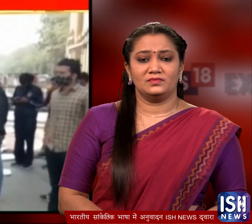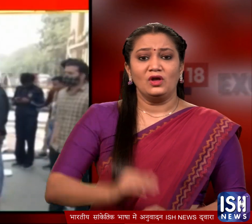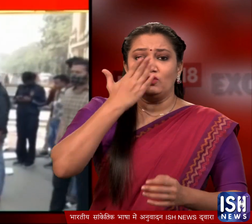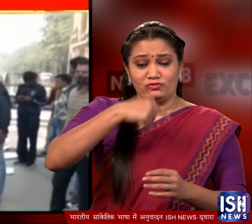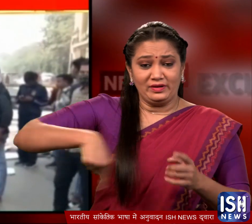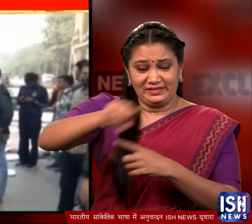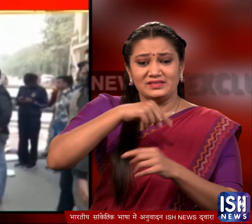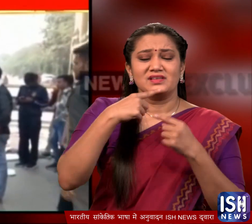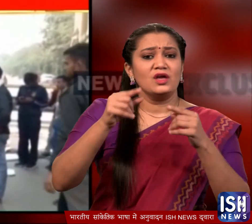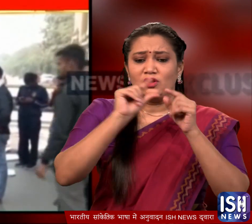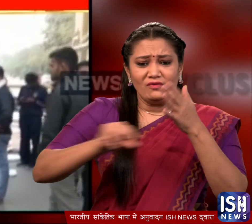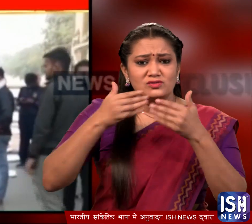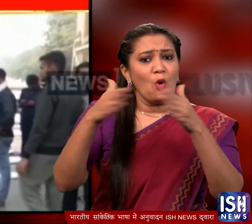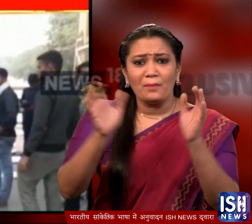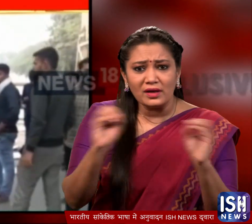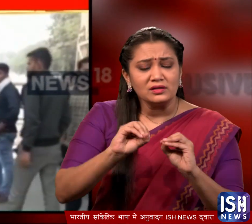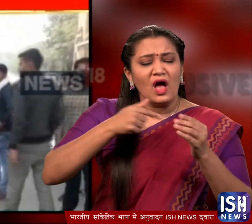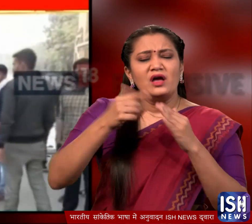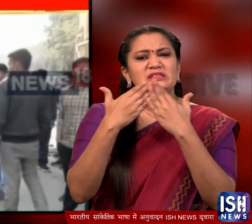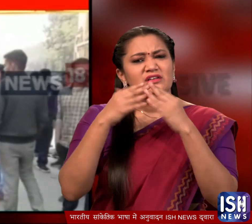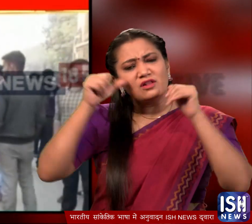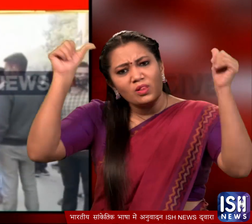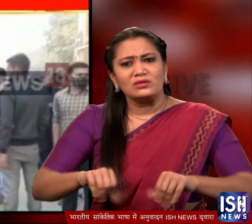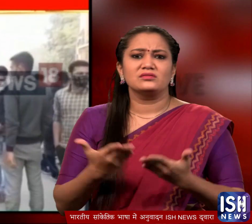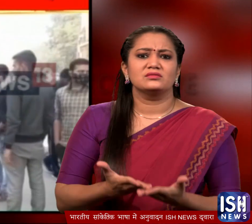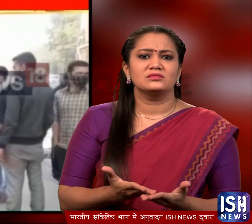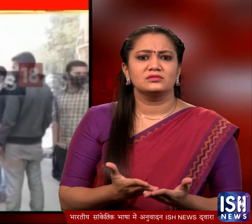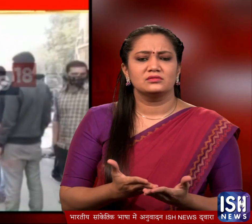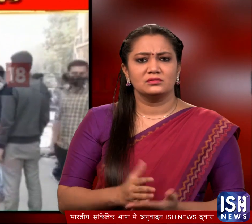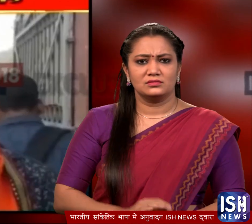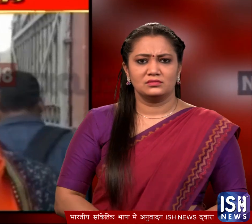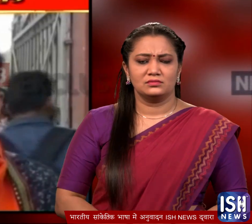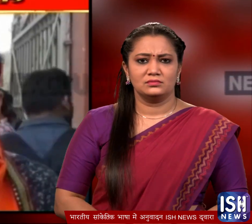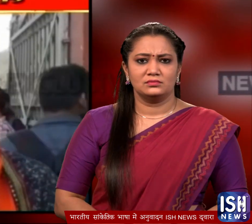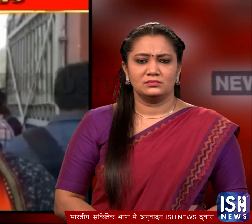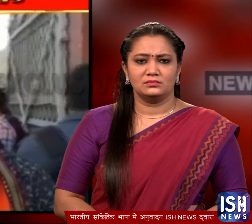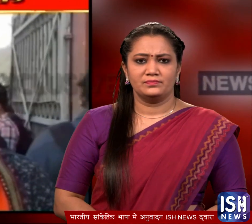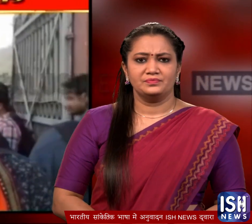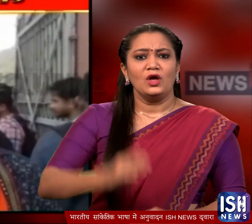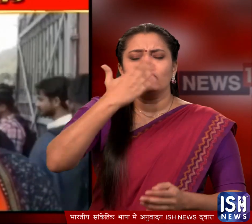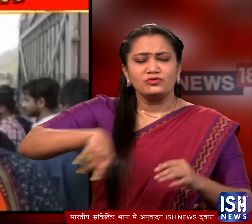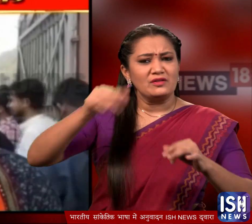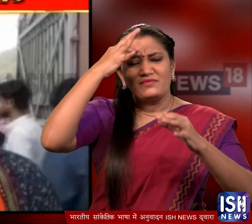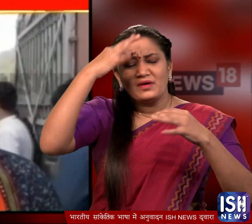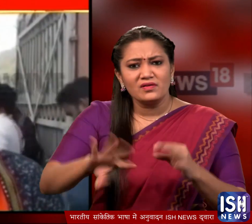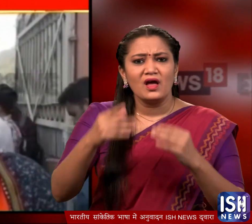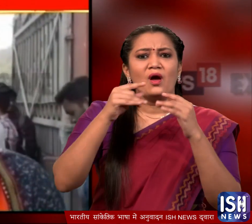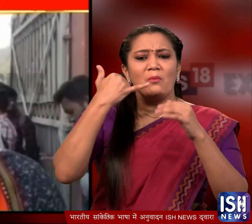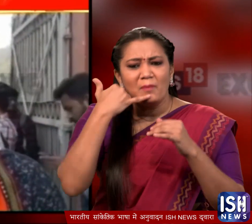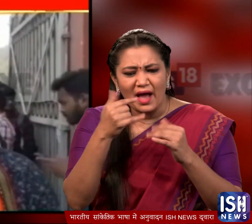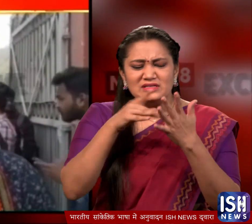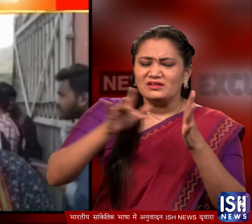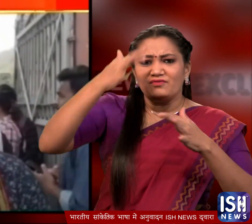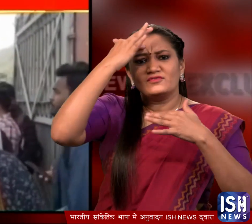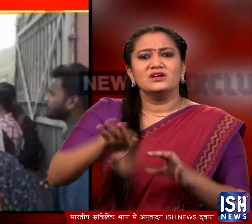छात्रों ने दावा किया कि यूनिवर्सिटी नहीं खुलने से उनकी पढ़ाई का काफी नुकसान हो रहा है। छात्र परेशान है, सारे छात्र अब मोबाइल की पढ़ाई से थक